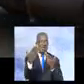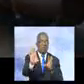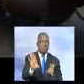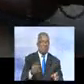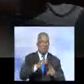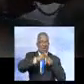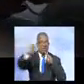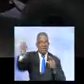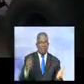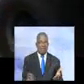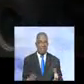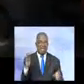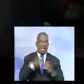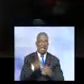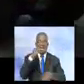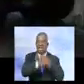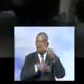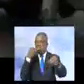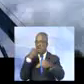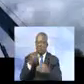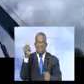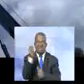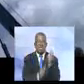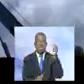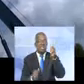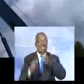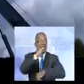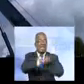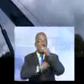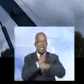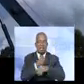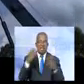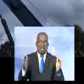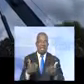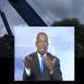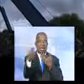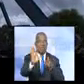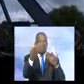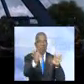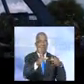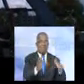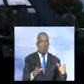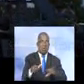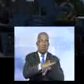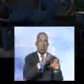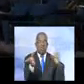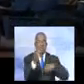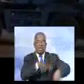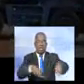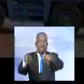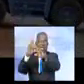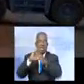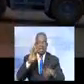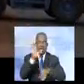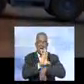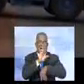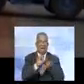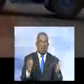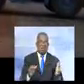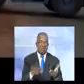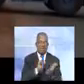près de 2 240 000 personnes chaque année sont tuées sur les routes. En Côte d'Ivoire, le bilan est tout aussi sombre,